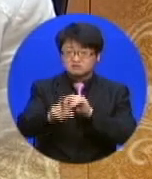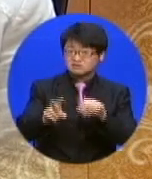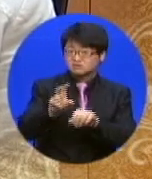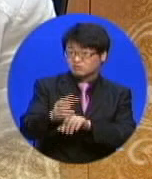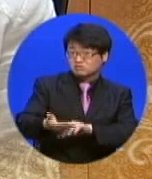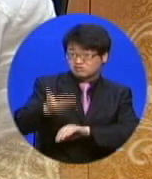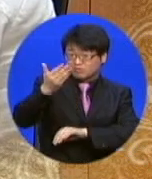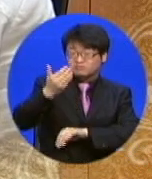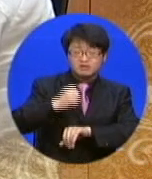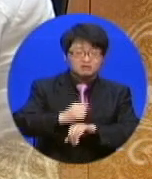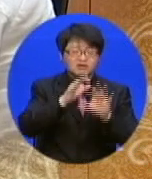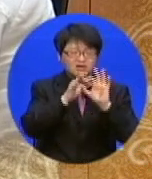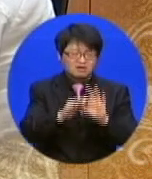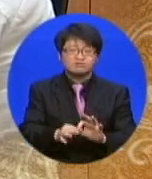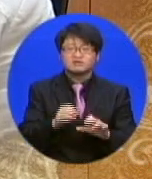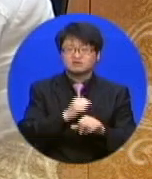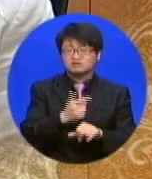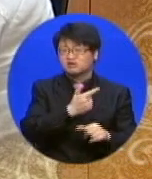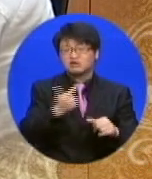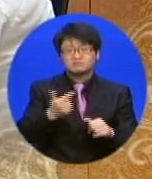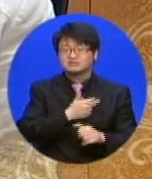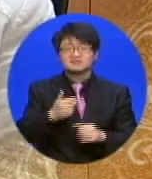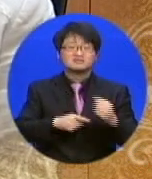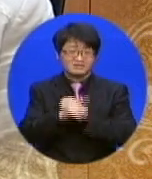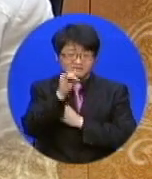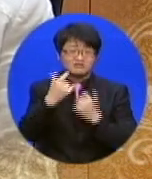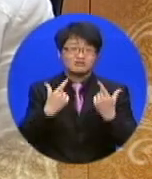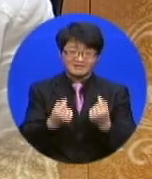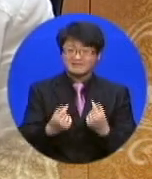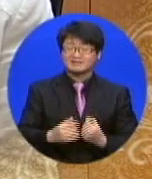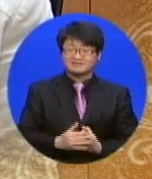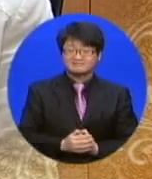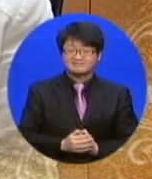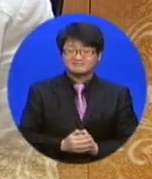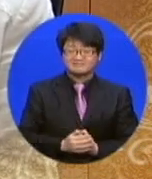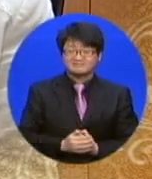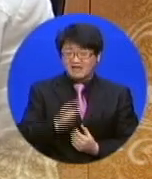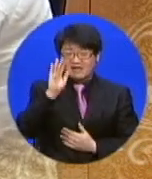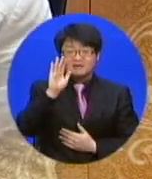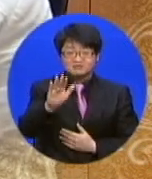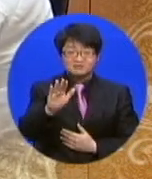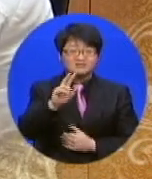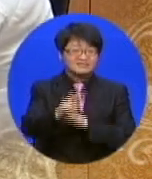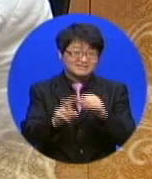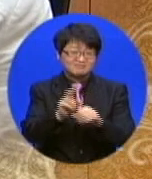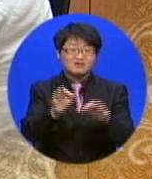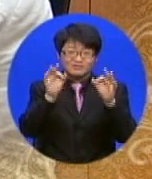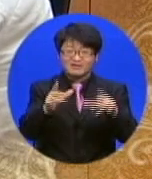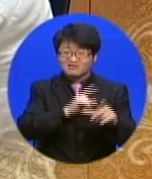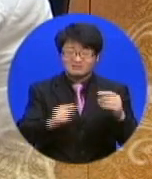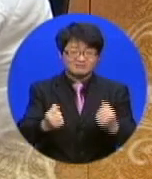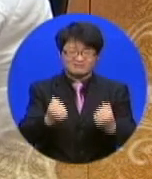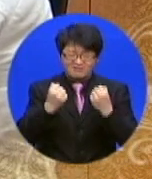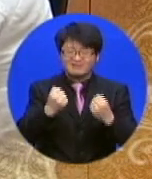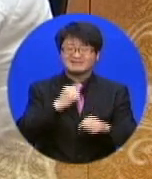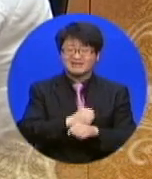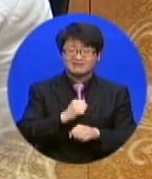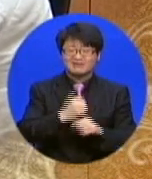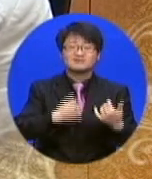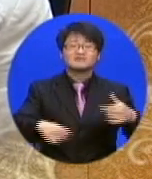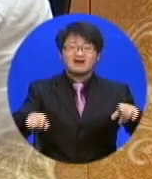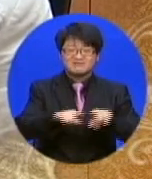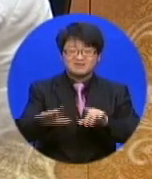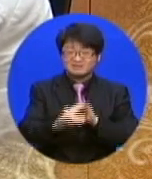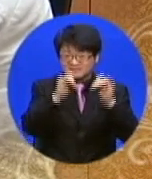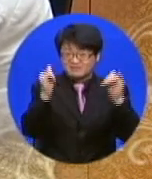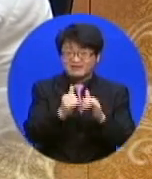년 이상을 이렇게 이어오셨다는 게 굉장히 큰 의미가 있는 것 같고요. 앞으로 또 20년 동안 또 건재하고 그와 함께